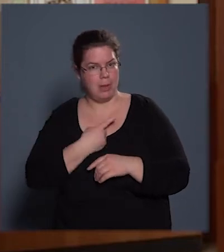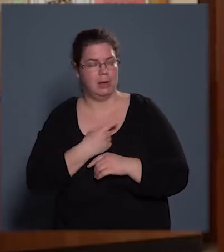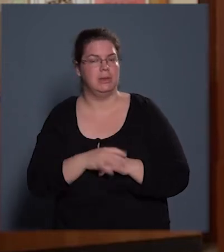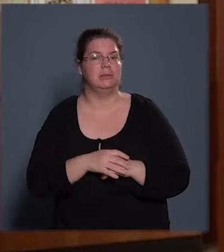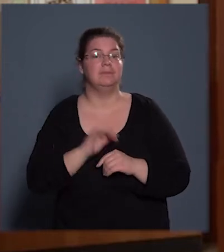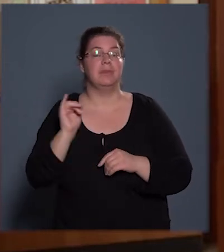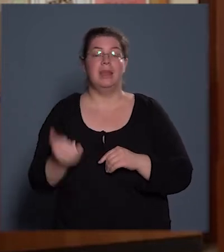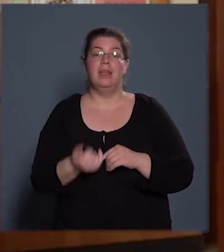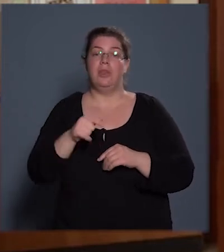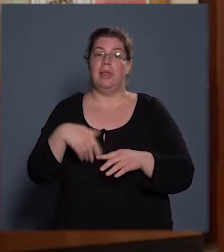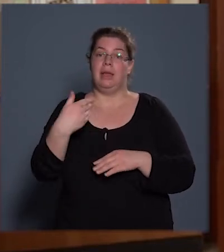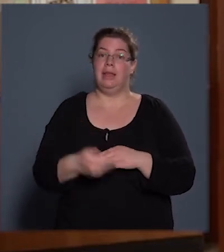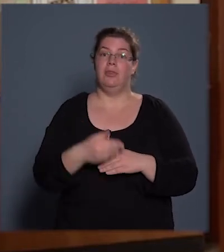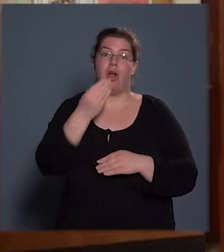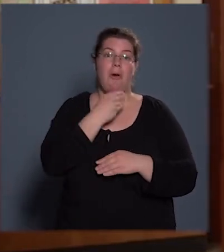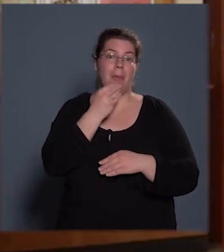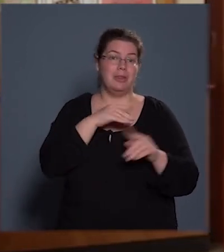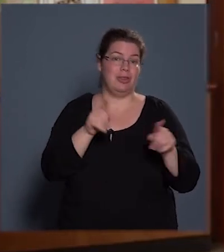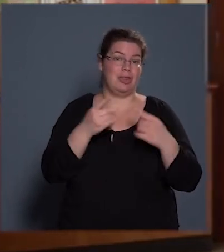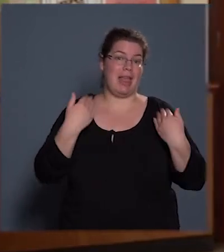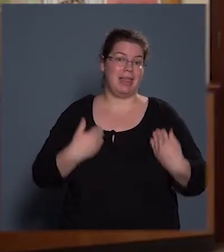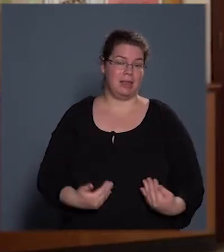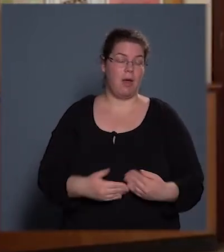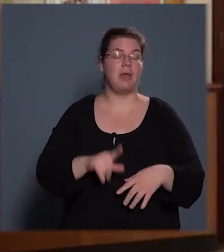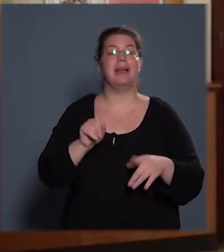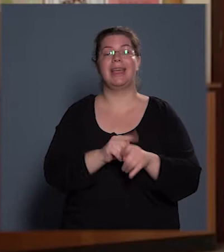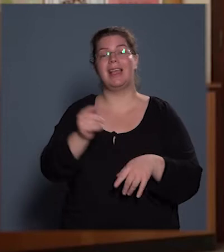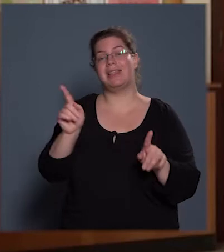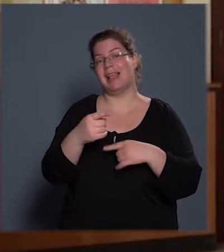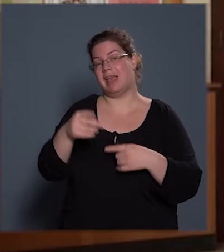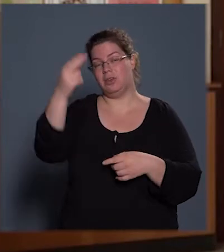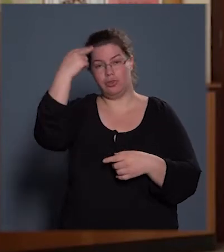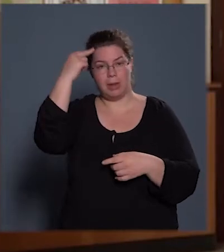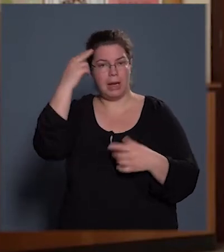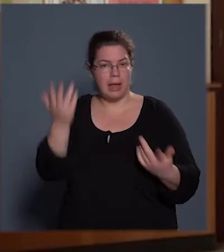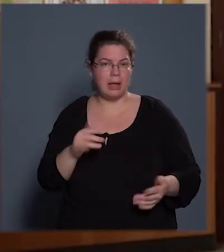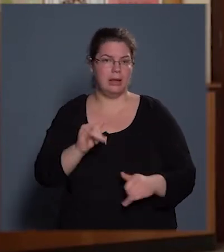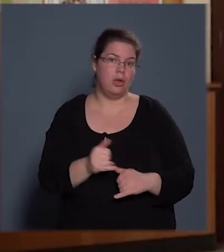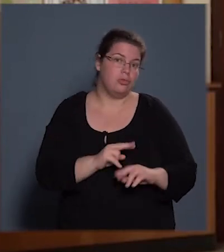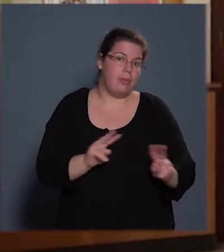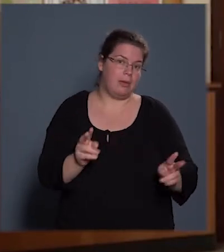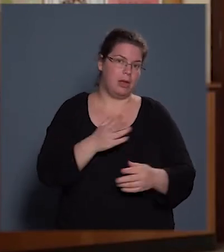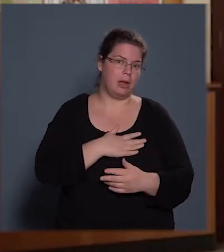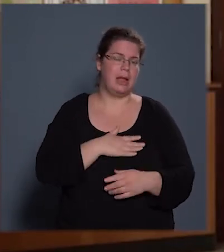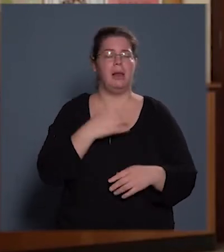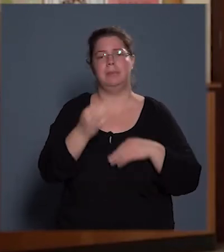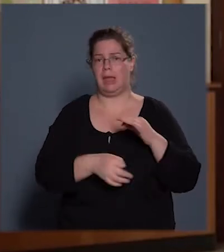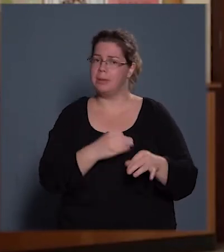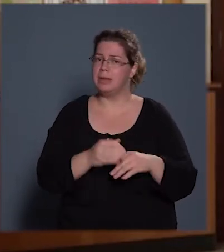És ezen kívül amatőr zenész vagyok, így a zenei ismeretek is valamelyest megvannak nálam.